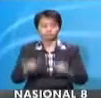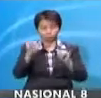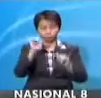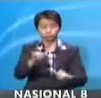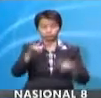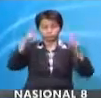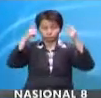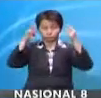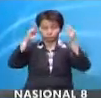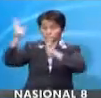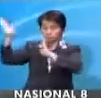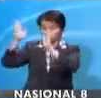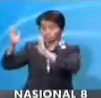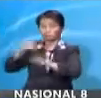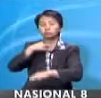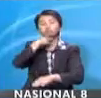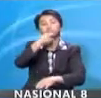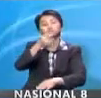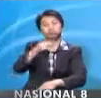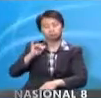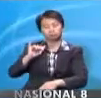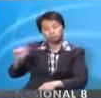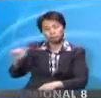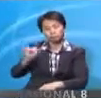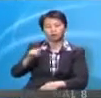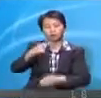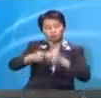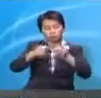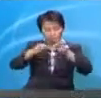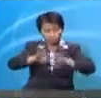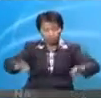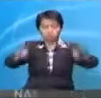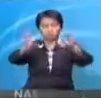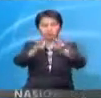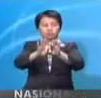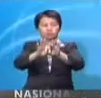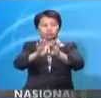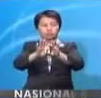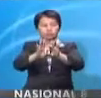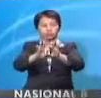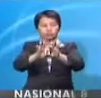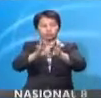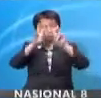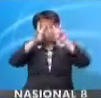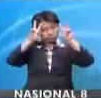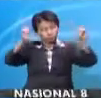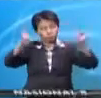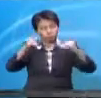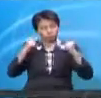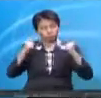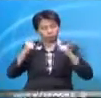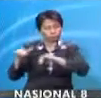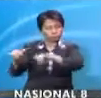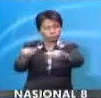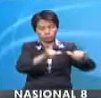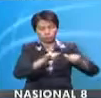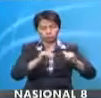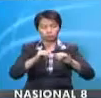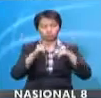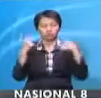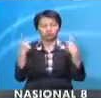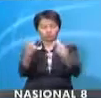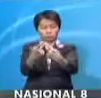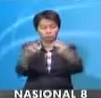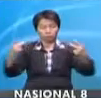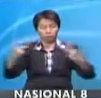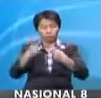sangat kuat mengenai kembali menekankan kembali mengenai pentingnya peace and stability di kawasan dan pentingnya